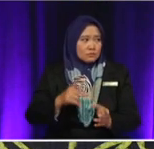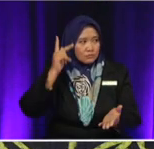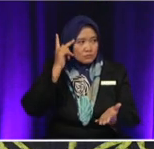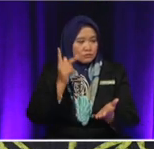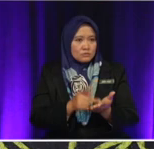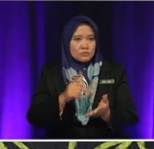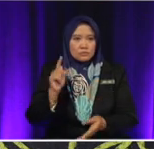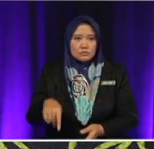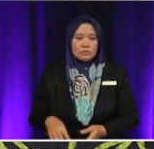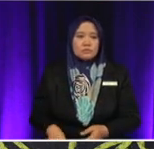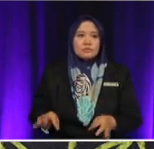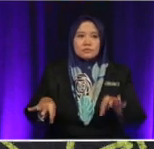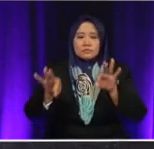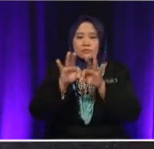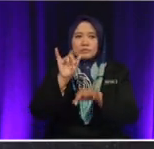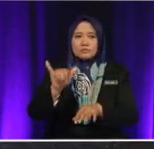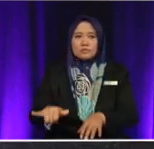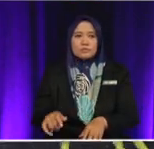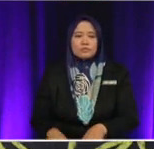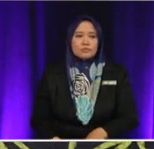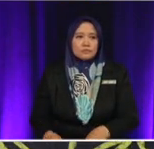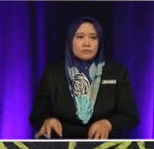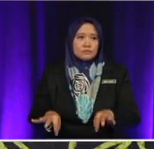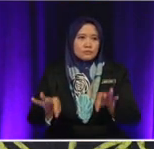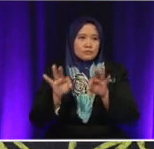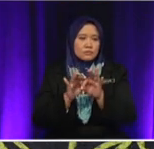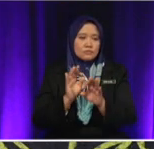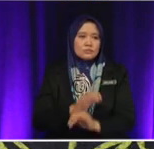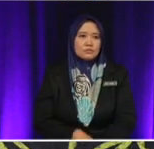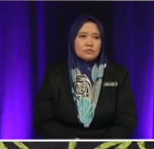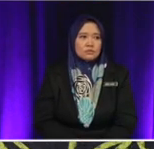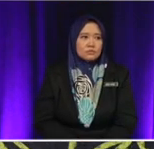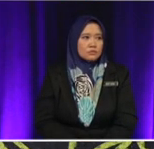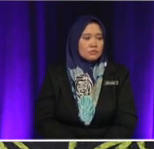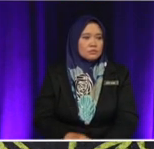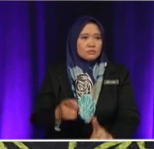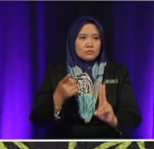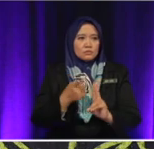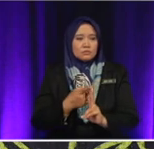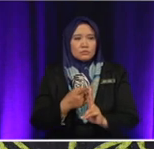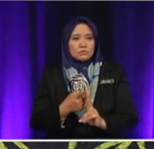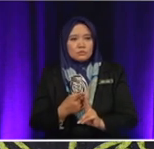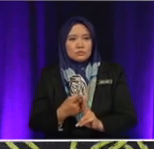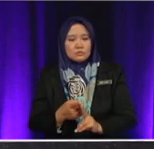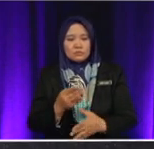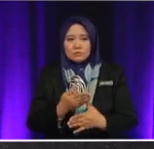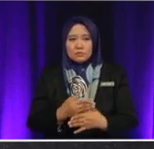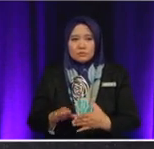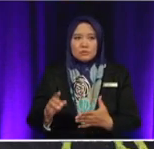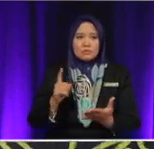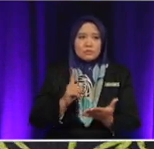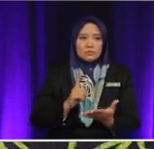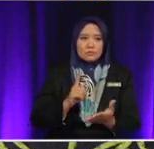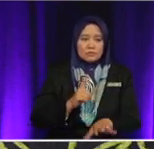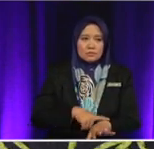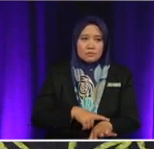perkara yang penting. Yang kedua, bahagi masa mengikut keutamaan tugas. Yang ketiga, rancang jadual kerja. Yang keempat,